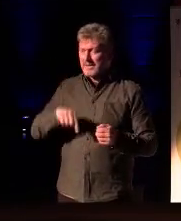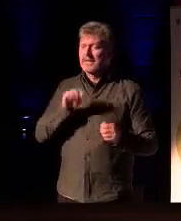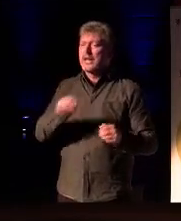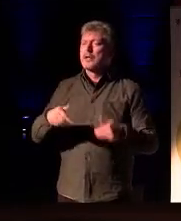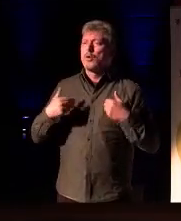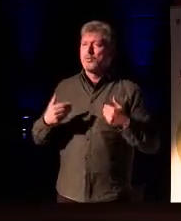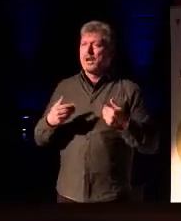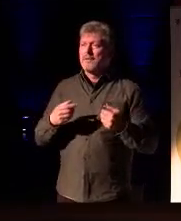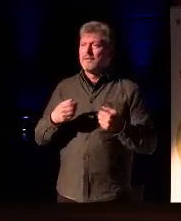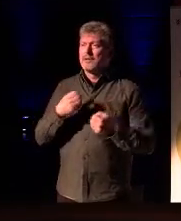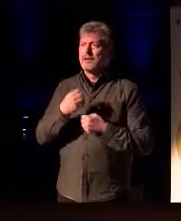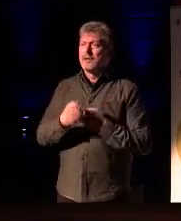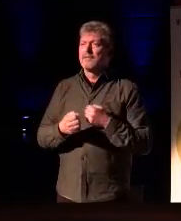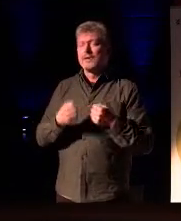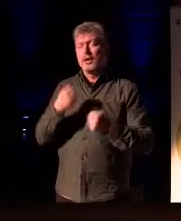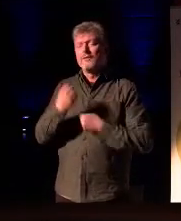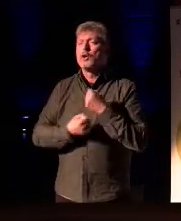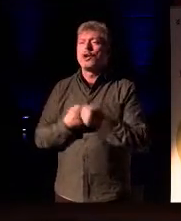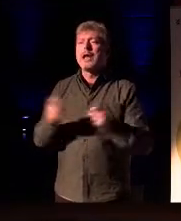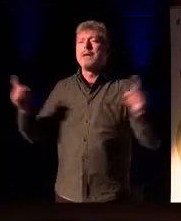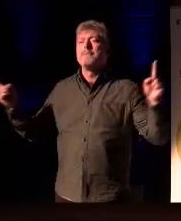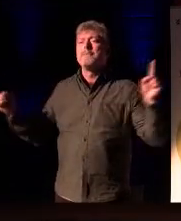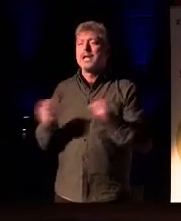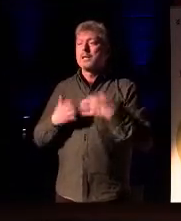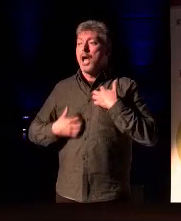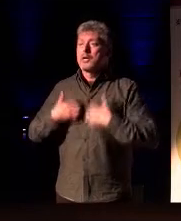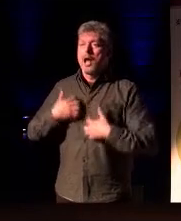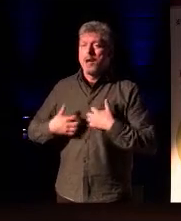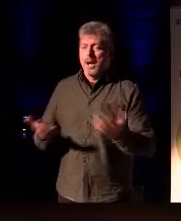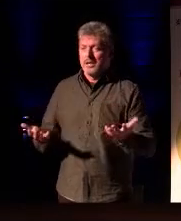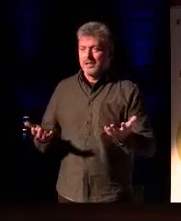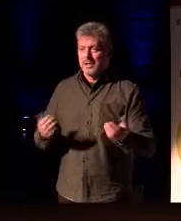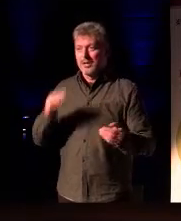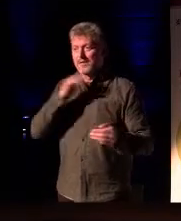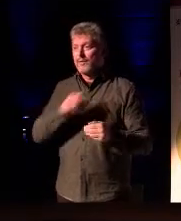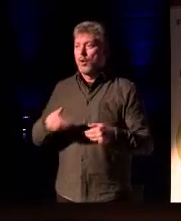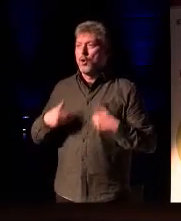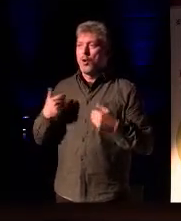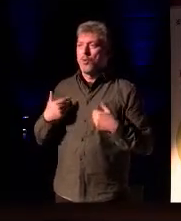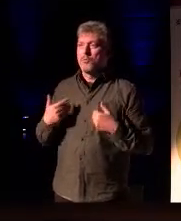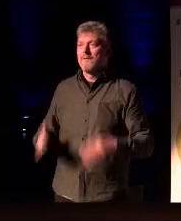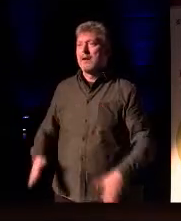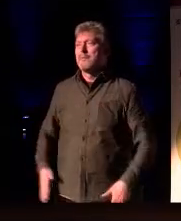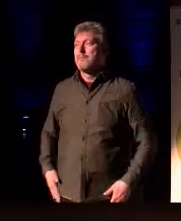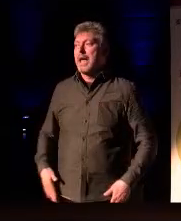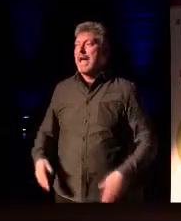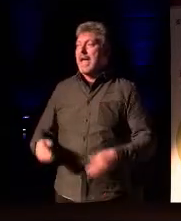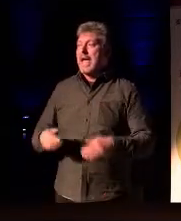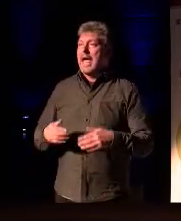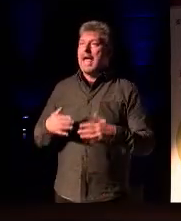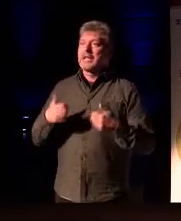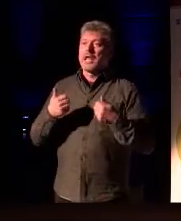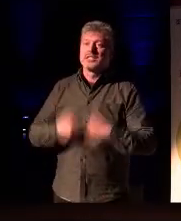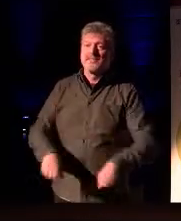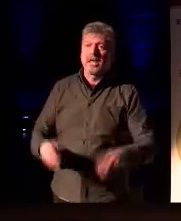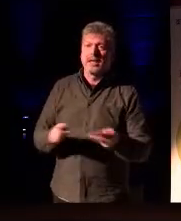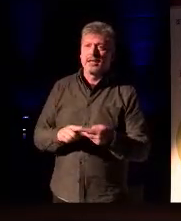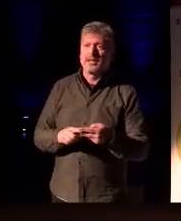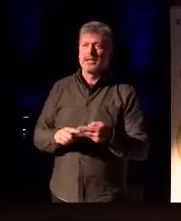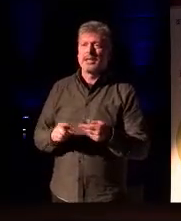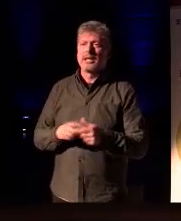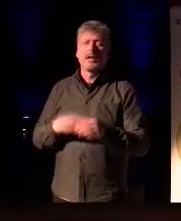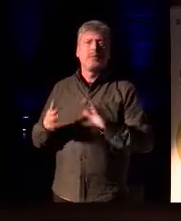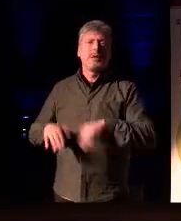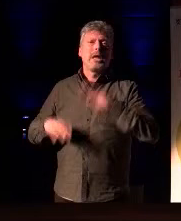opplevelsen lengre. Vi kan gjøre det mindre dramatisk for folk å oppleve at beina har sviktet. at det blir litt tyngre å få gjort